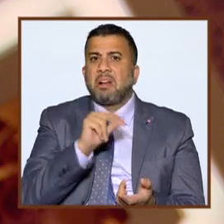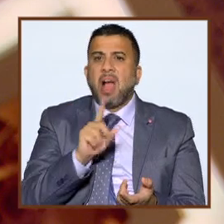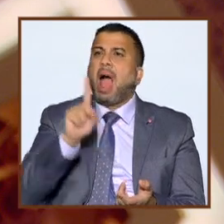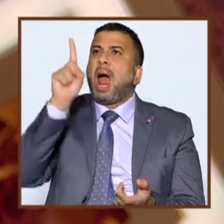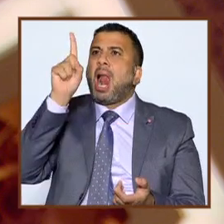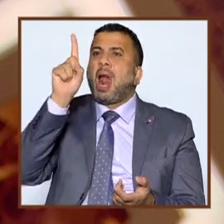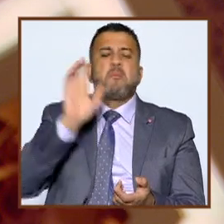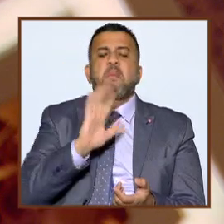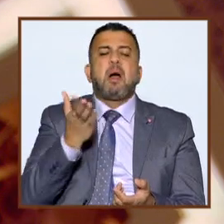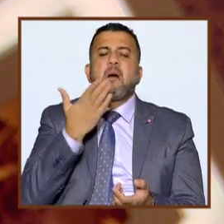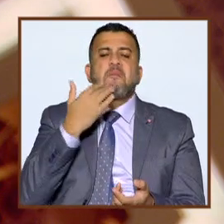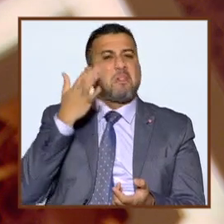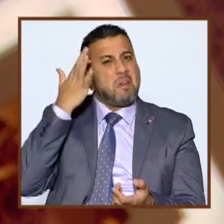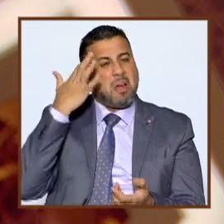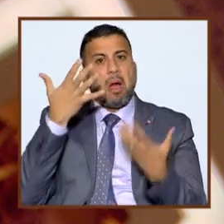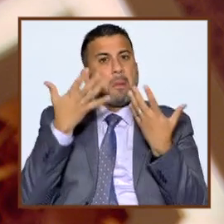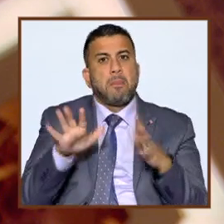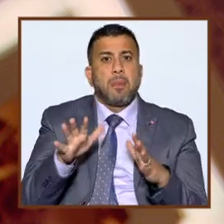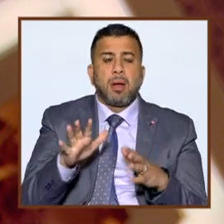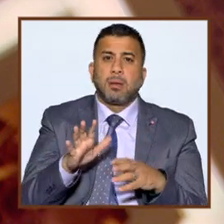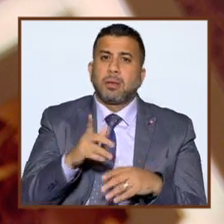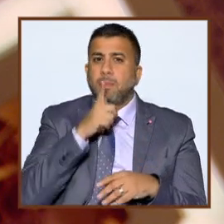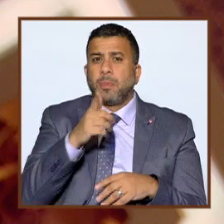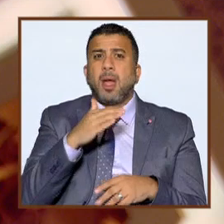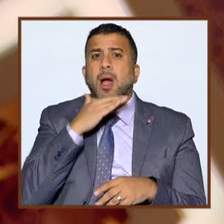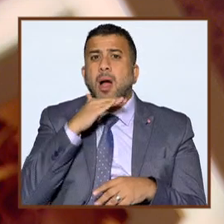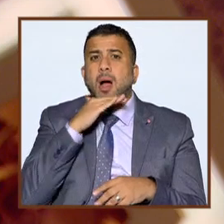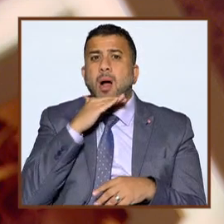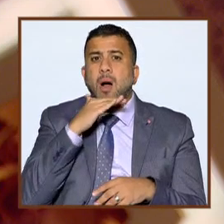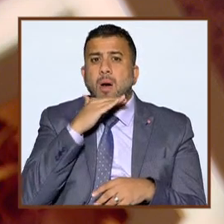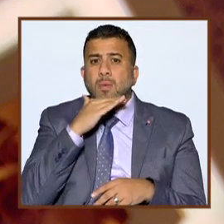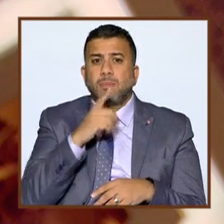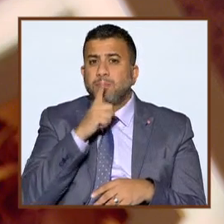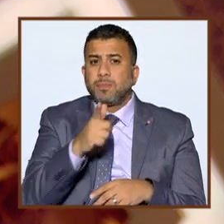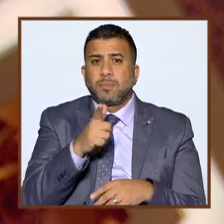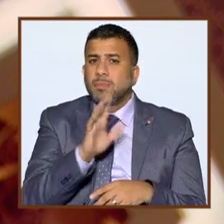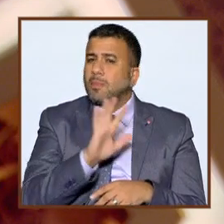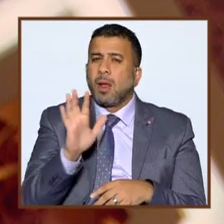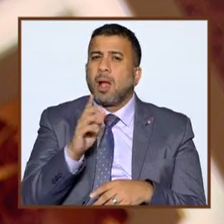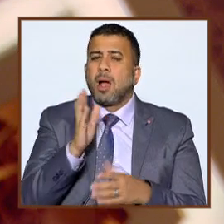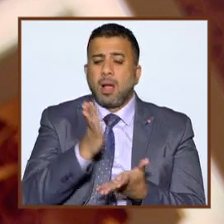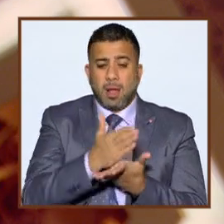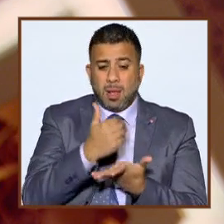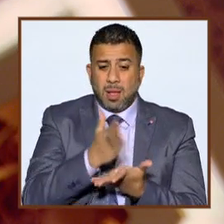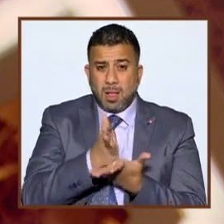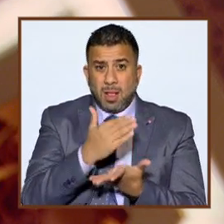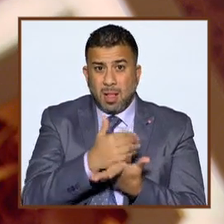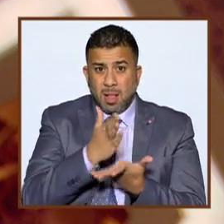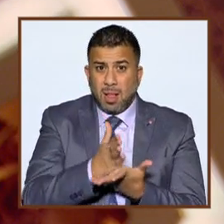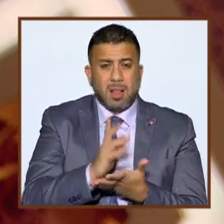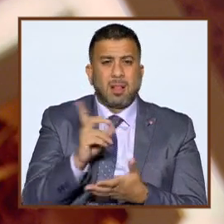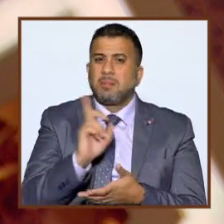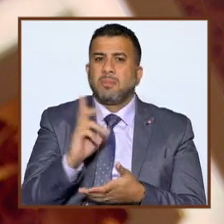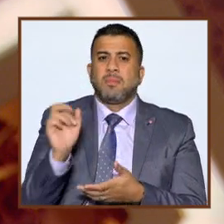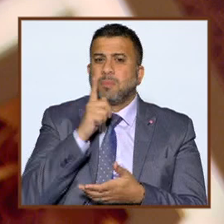شيء من هذا القبيل، لا يحتاج الأمر إلى أن الوالد يحرم من الميراث، الشرع يحرم من الميراث. ولذلك